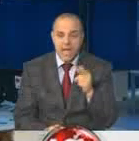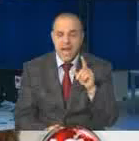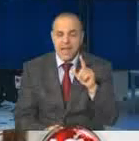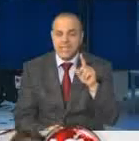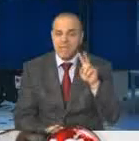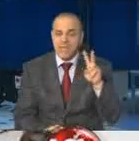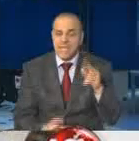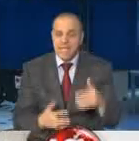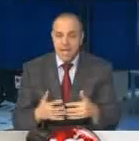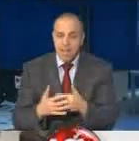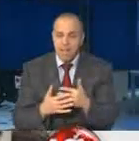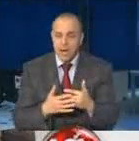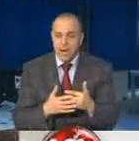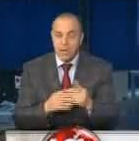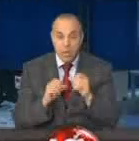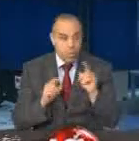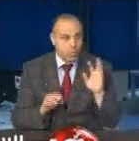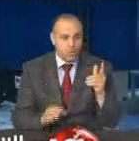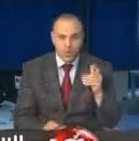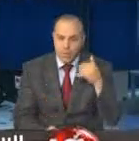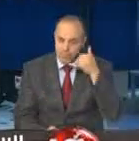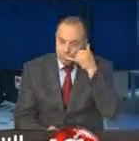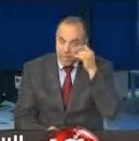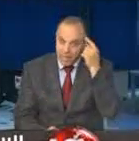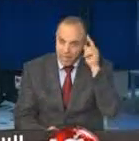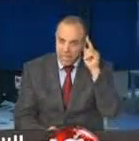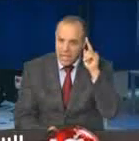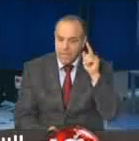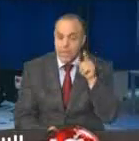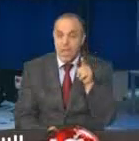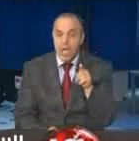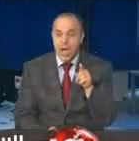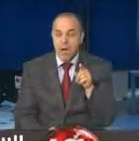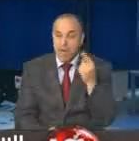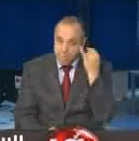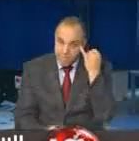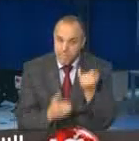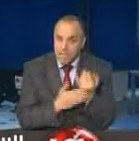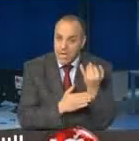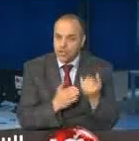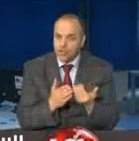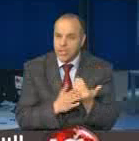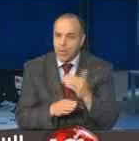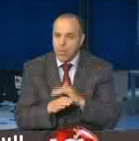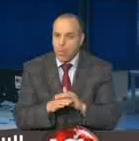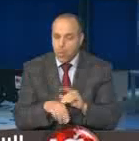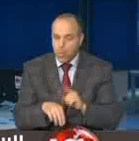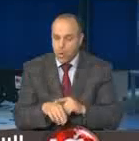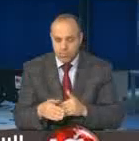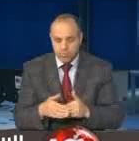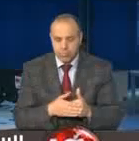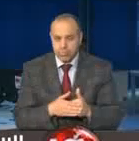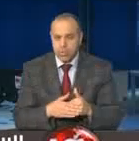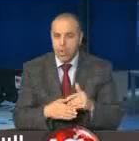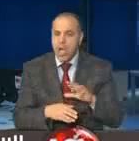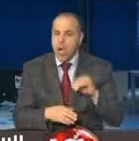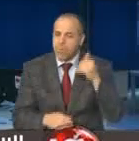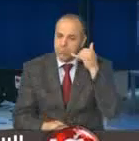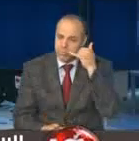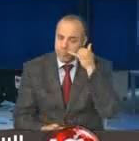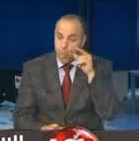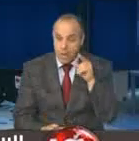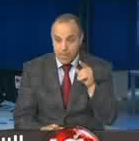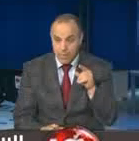فيغاس الأمريكية تسلط الضوء على الهواتف الذكية وأبرز الابتكارات في هذا المجال في وقت أصيبت فيه سوق الهواتف